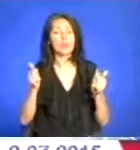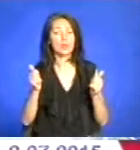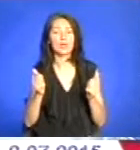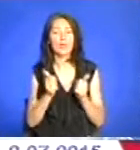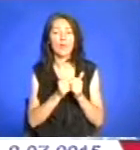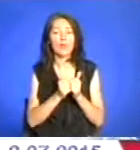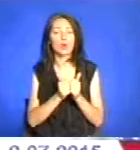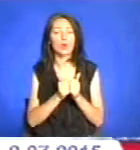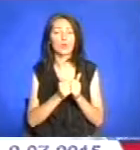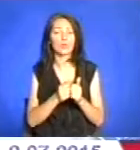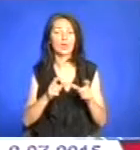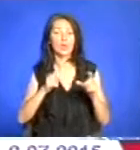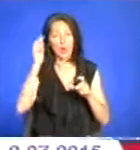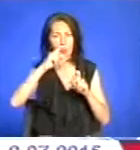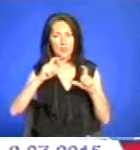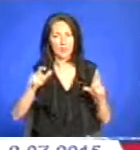прохання студентів